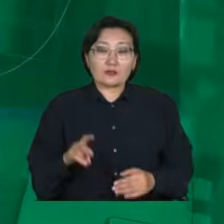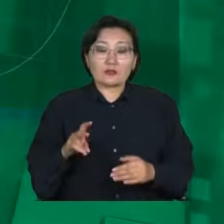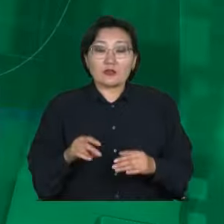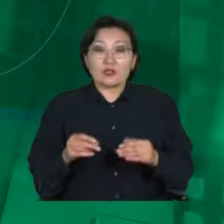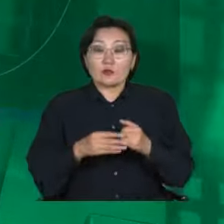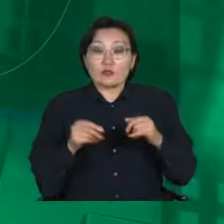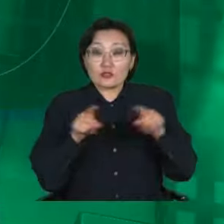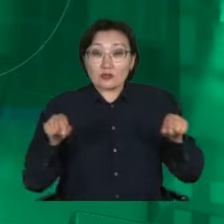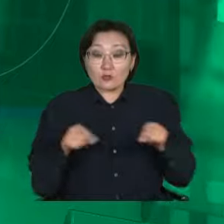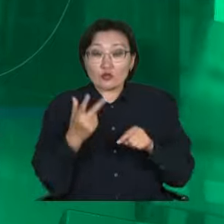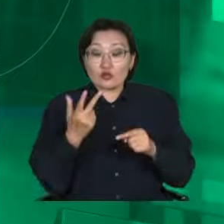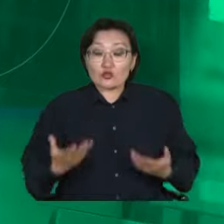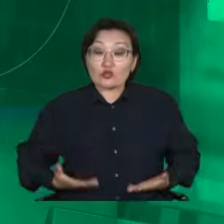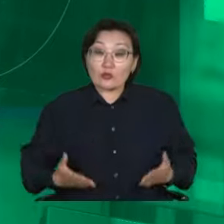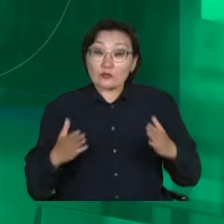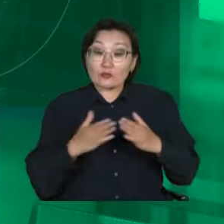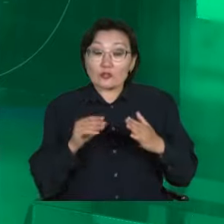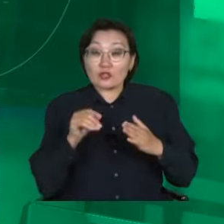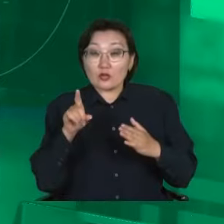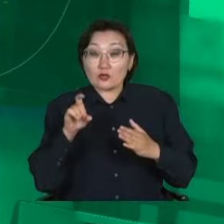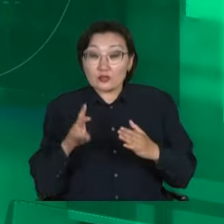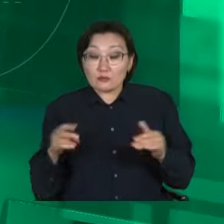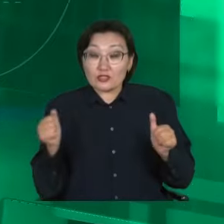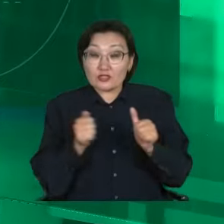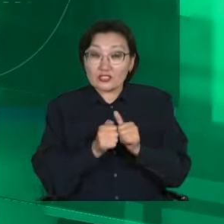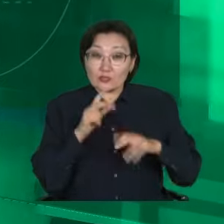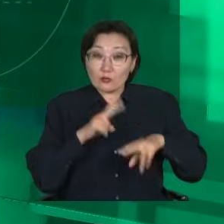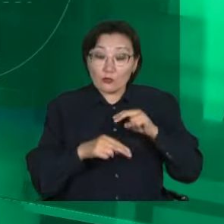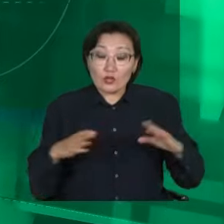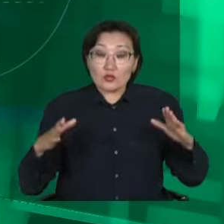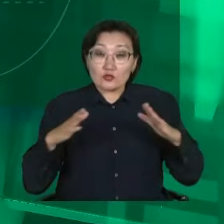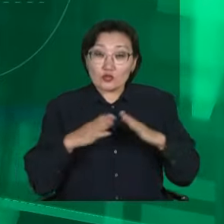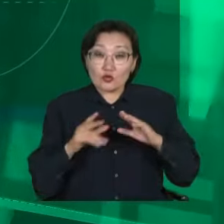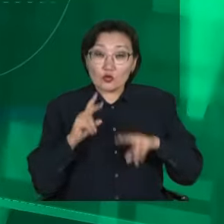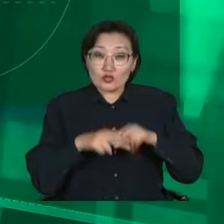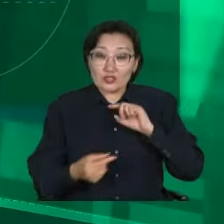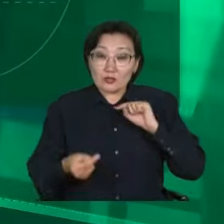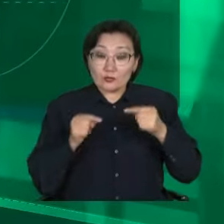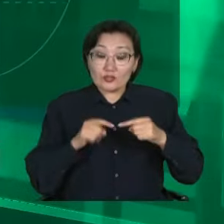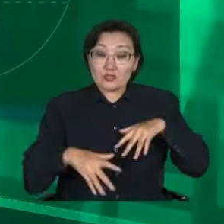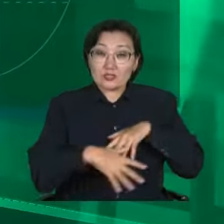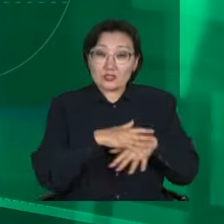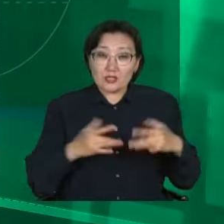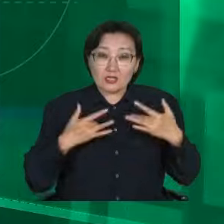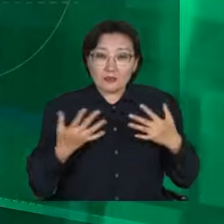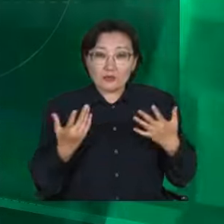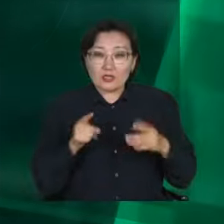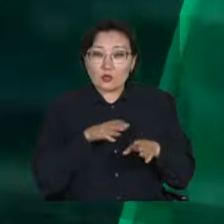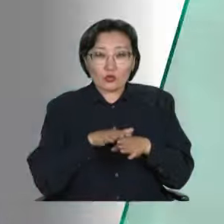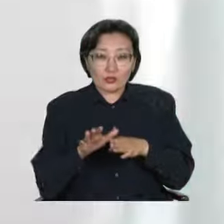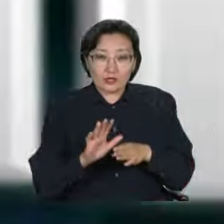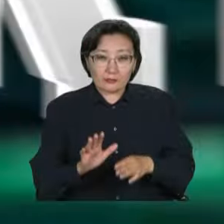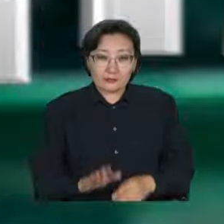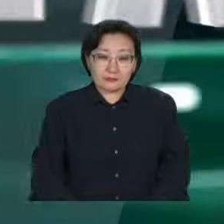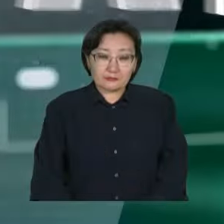Ұлтарақтай жерде үш тұрғын үй. Жаңаөзендіктер іргеден салынған үй құрылысына наразы. Жұрт талабы негеленбеген.